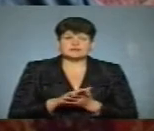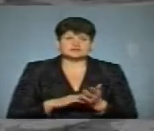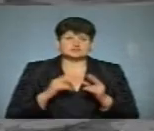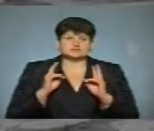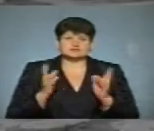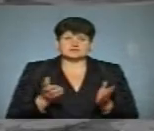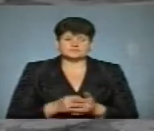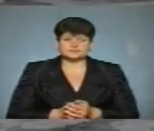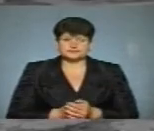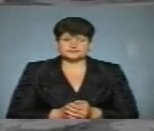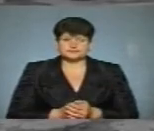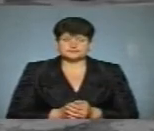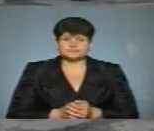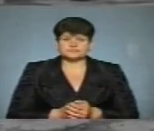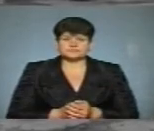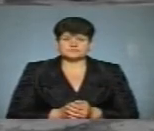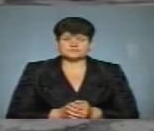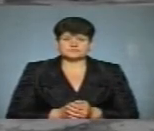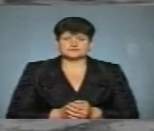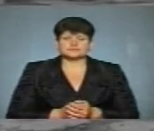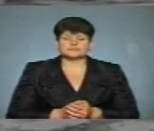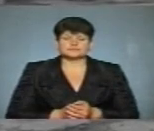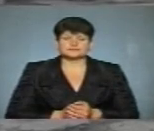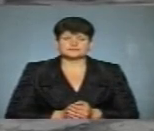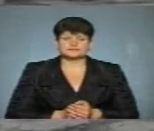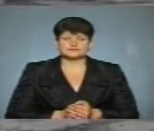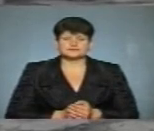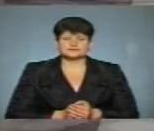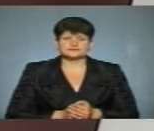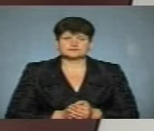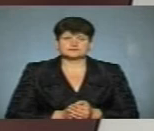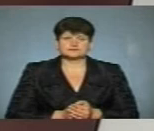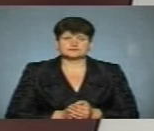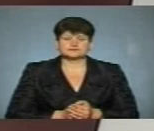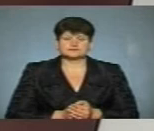буде. Світлана Лазорик, Марта Журавель. Новини на Суспільному. Тернопіль.